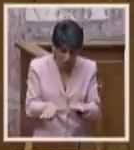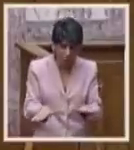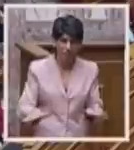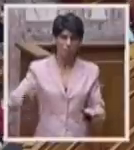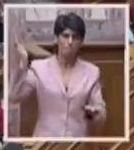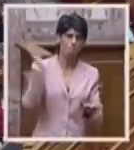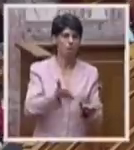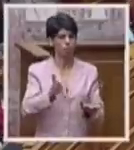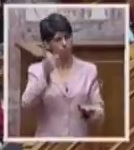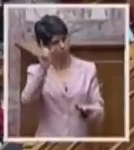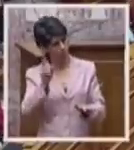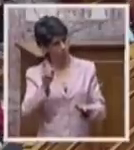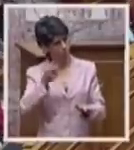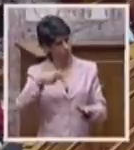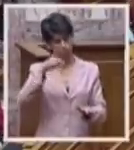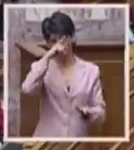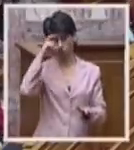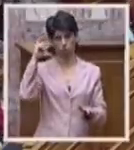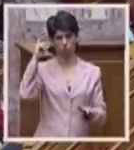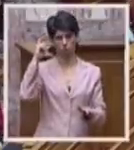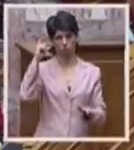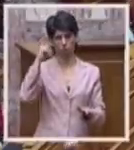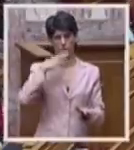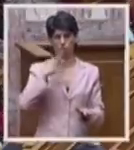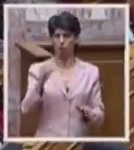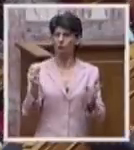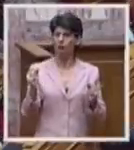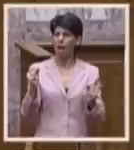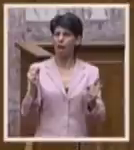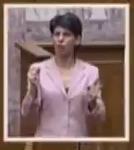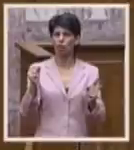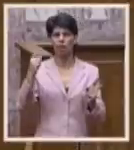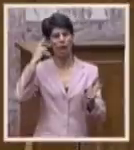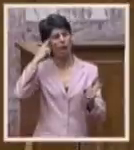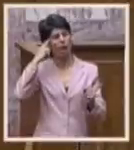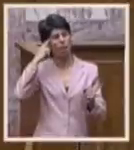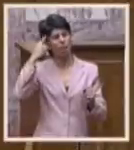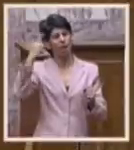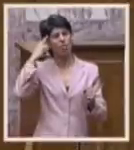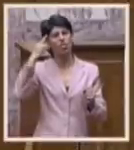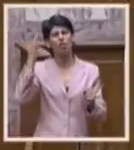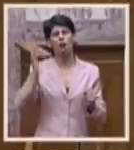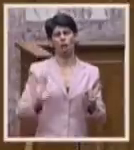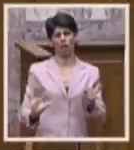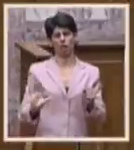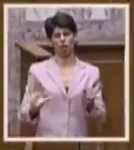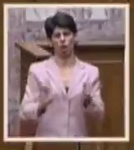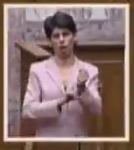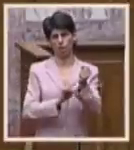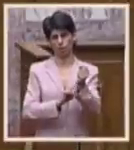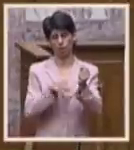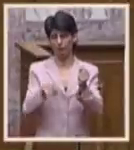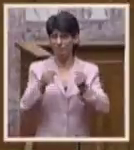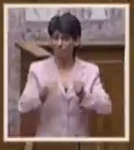Ίσως πιο δύσκολο, γιατί ενέχουν και έντονα ιδεολογικό χαρακτήρα. Για μας η βάση του προβλήματος